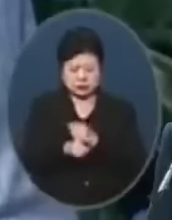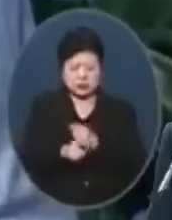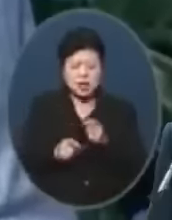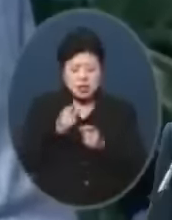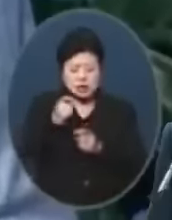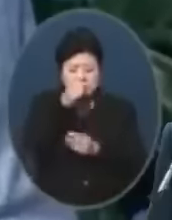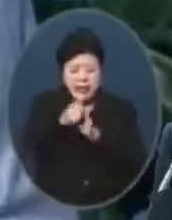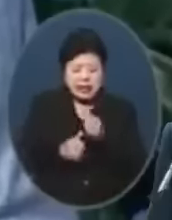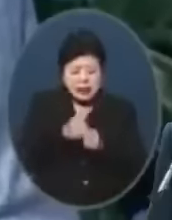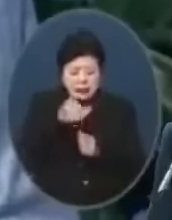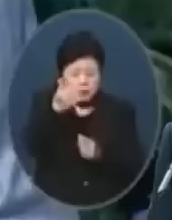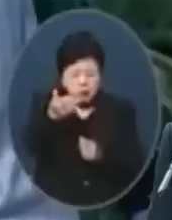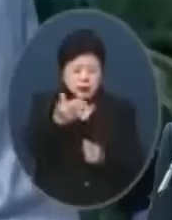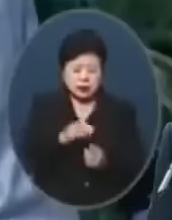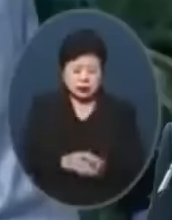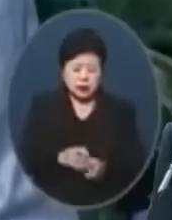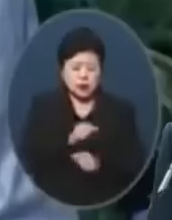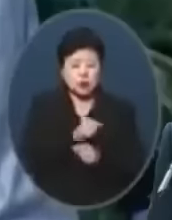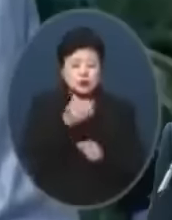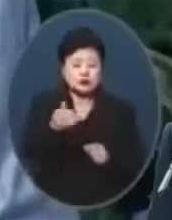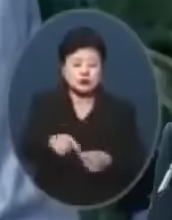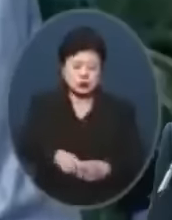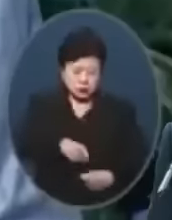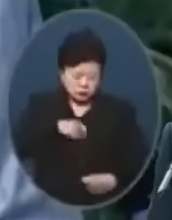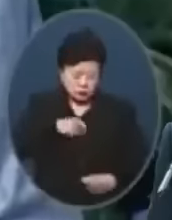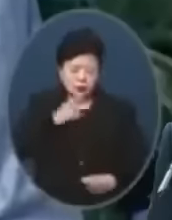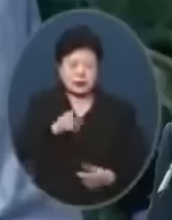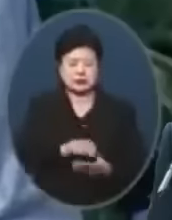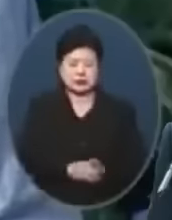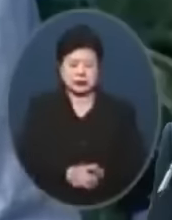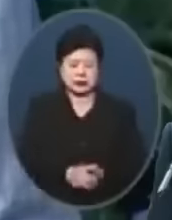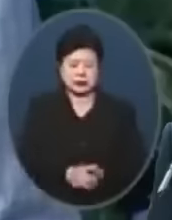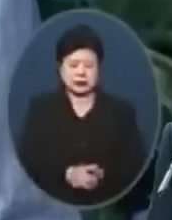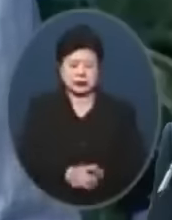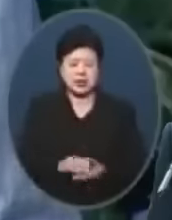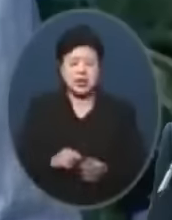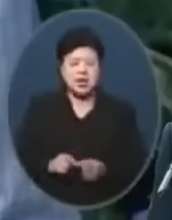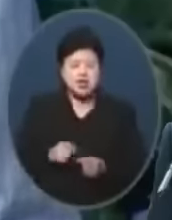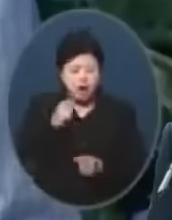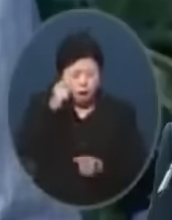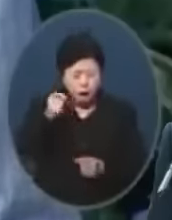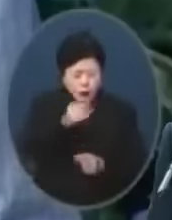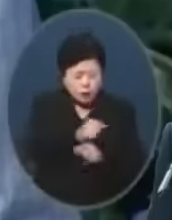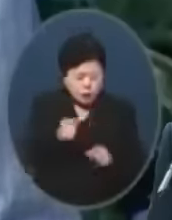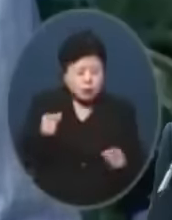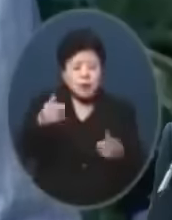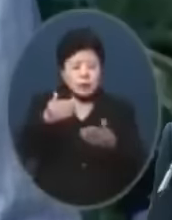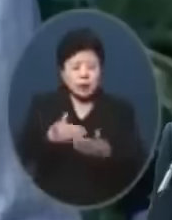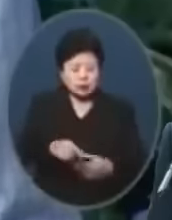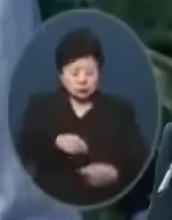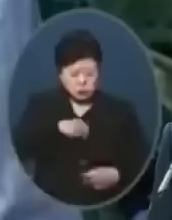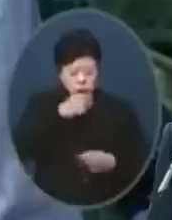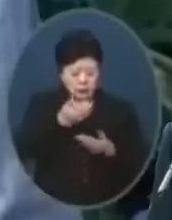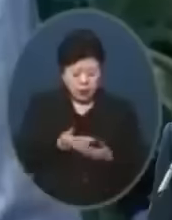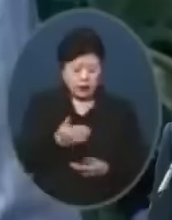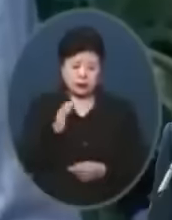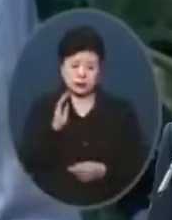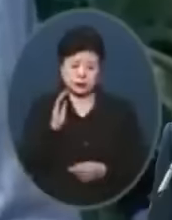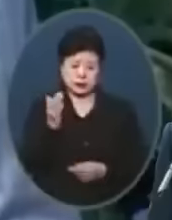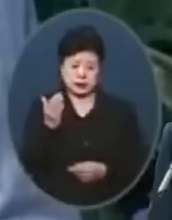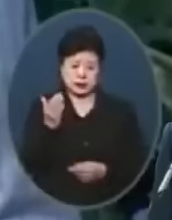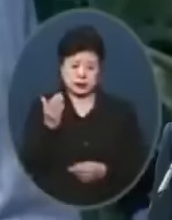영원한 하나님이 여러분 보고 용서하고 의롭다고 했으면 영원히 용서받고 의롭다함을 입은 것을 말한 것입니다.